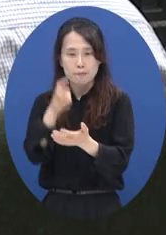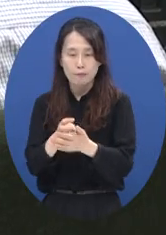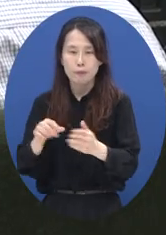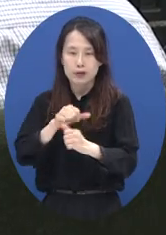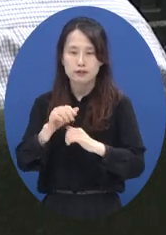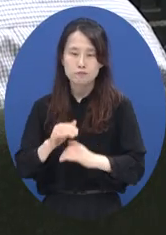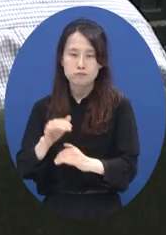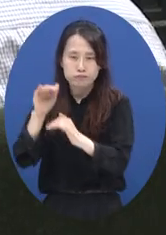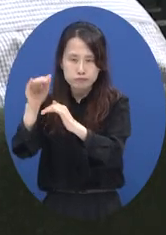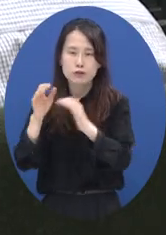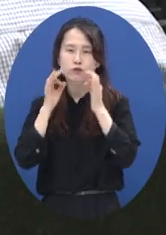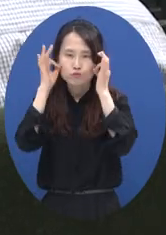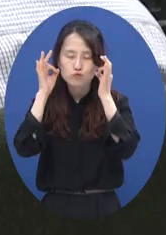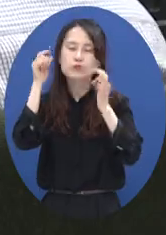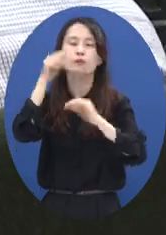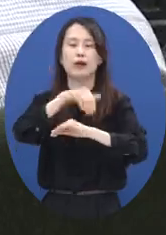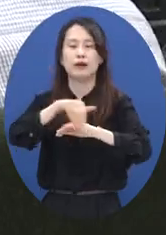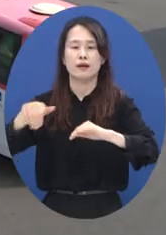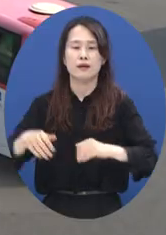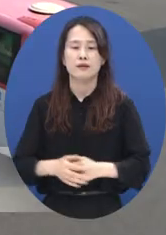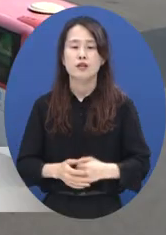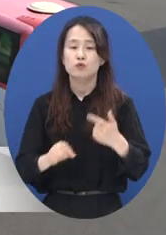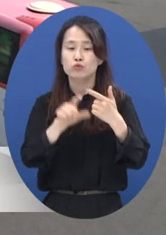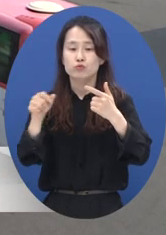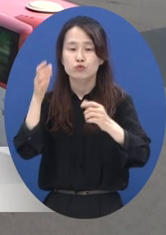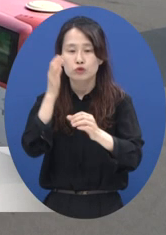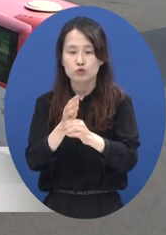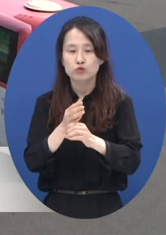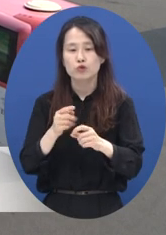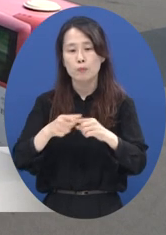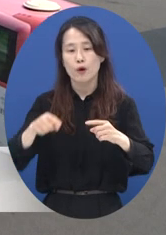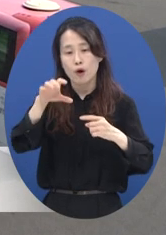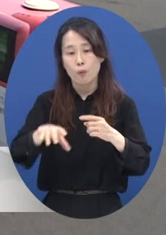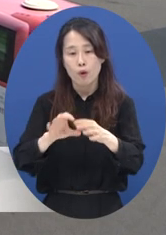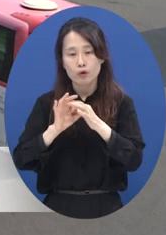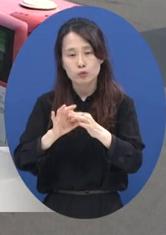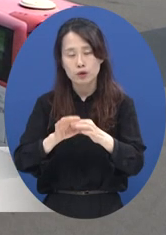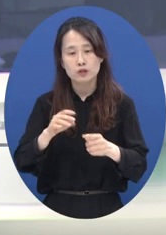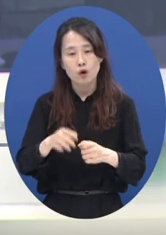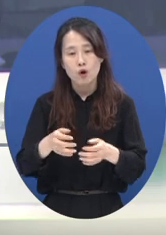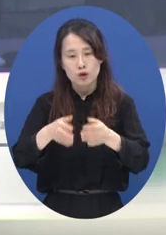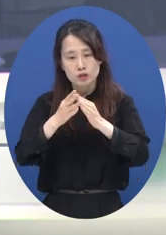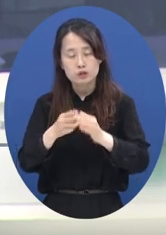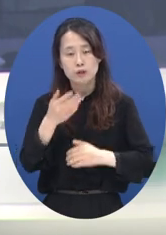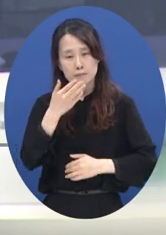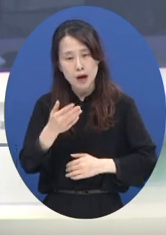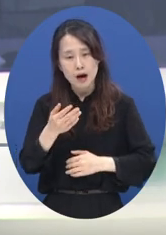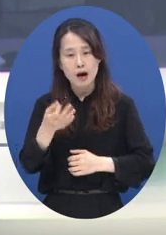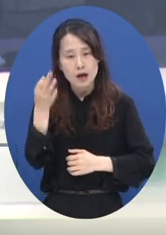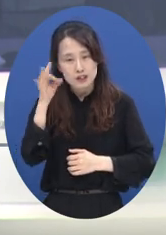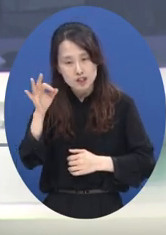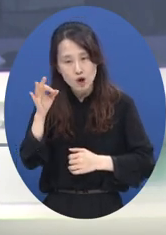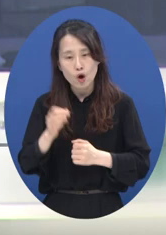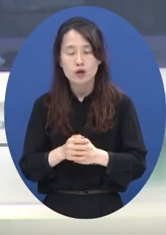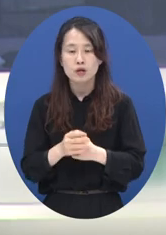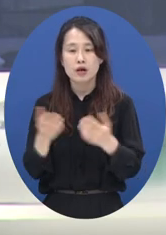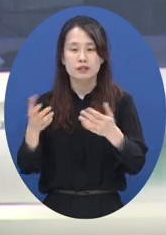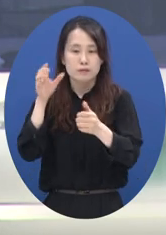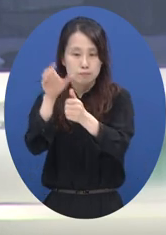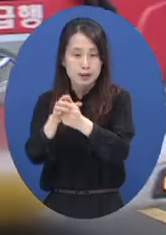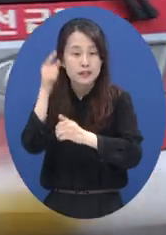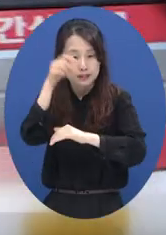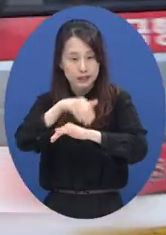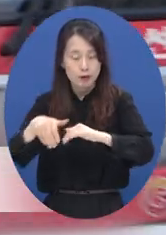행정 절차 이행에 박차를 가할 계획입니다. 6월 중 지방 공기업 평가원을 통해 경기교통공사 설립 타당성 연구 용역을